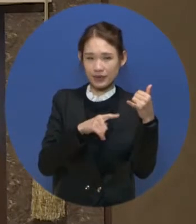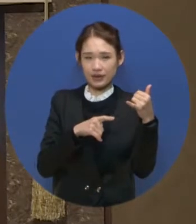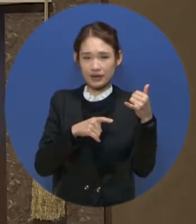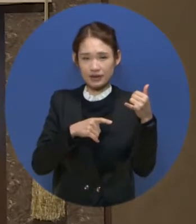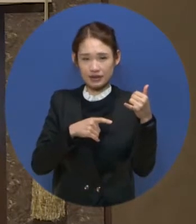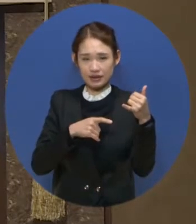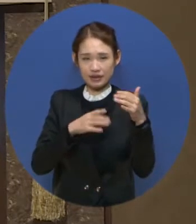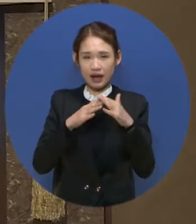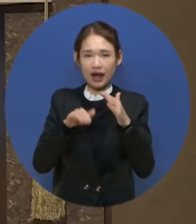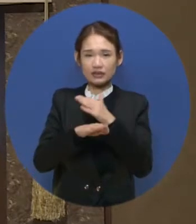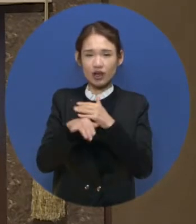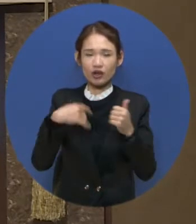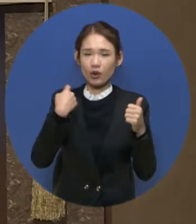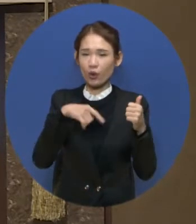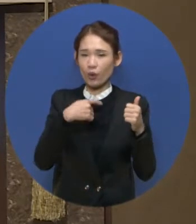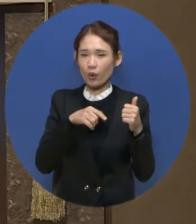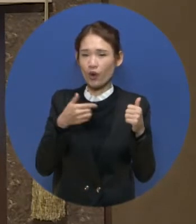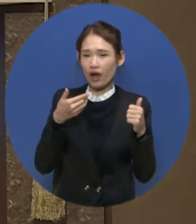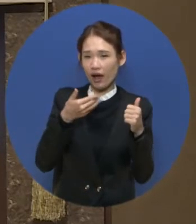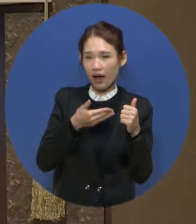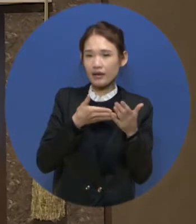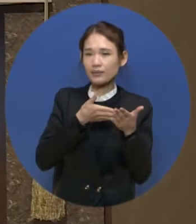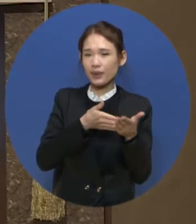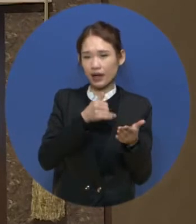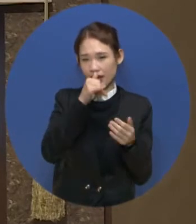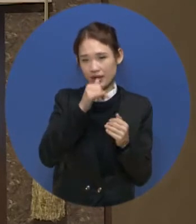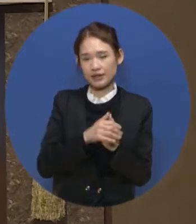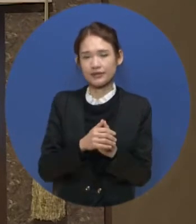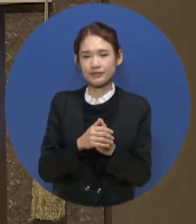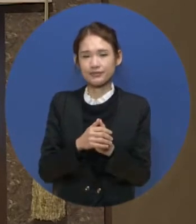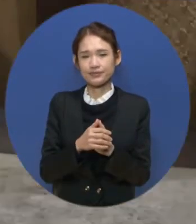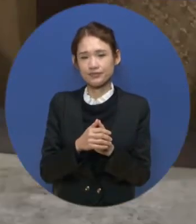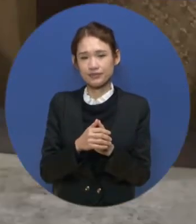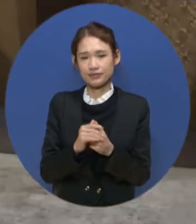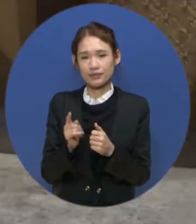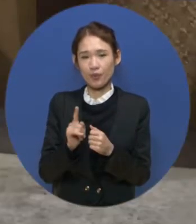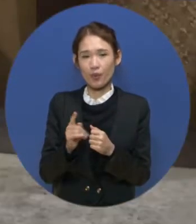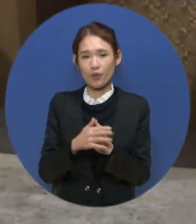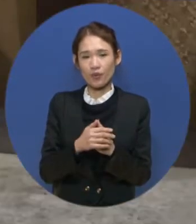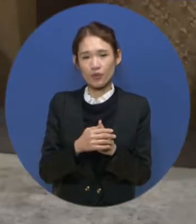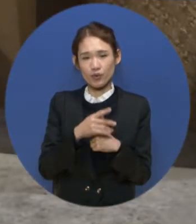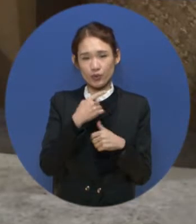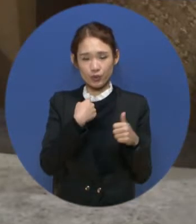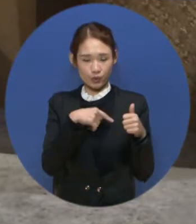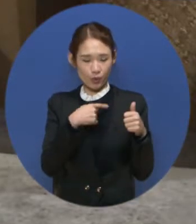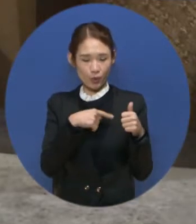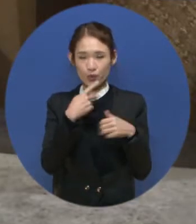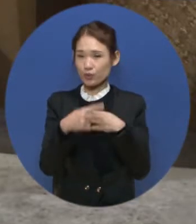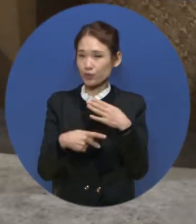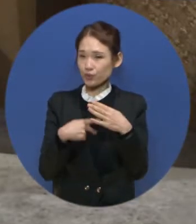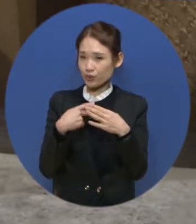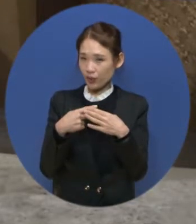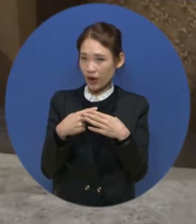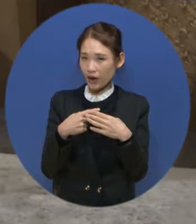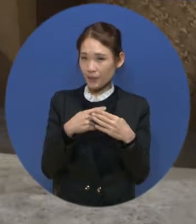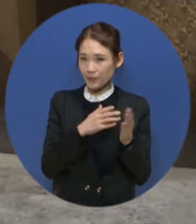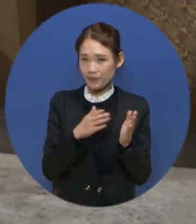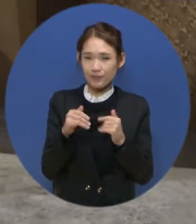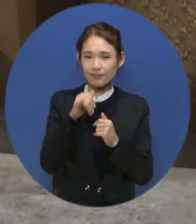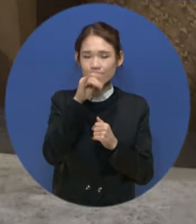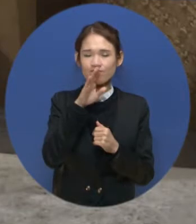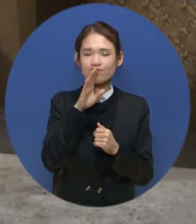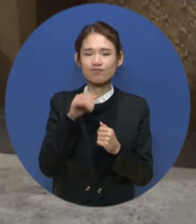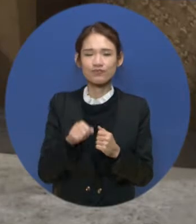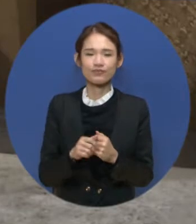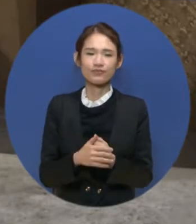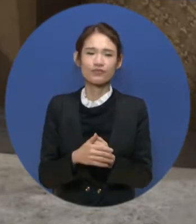내에서 교육은 이렇게 했으면 좋겠다는 것도 하고 그러니까 이제 한 일종의 그 교육 프로그램을 진행하시는 거네요. 그렇죠.